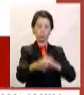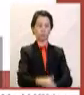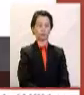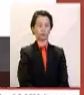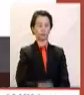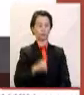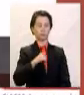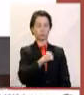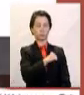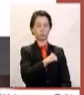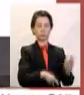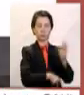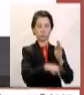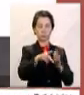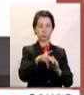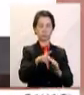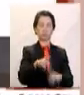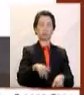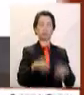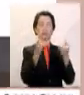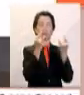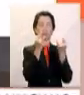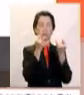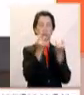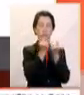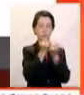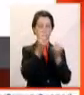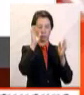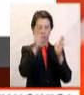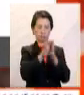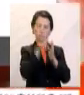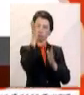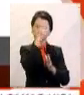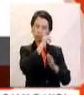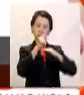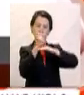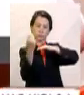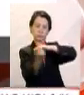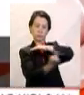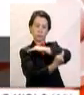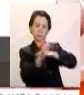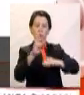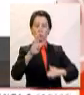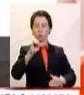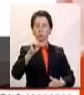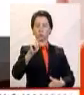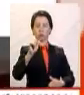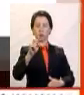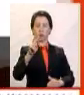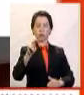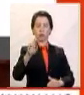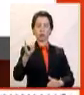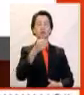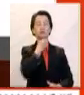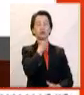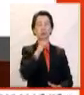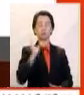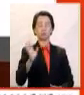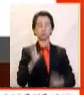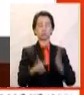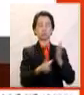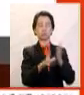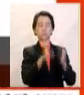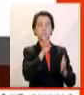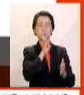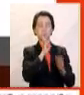Ahli Parlimen Teluk Intan Ngah Kor Meng pula memuat naik foto-foto keindahan Taman Botani Perak. Beliau yang juga timbalan Speaker Dewan